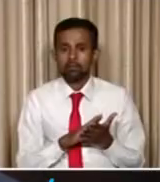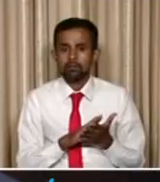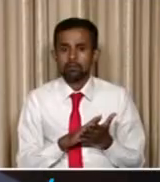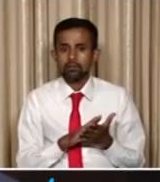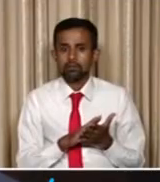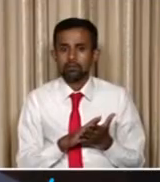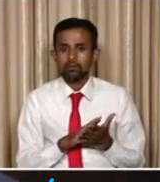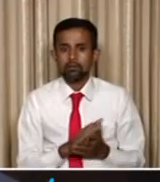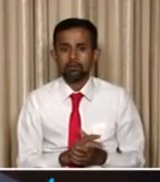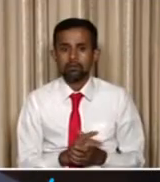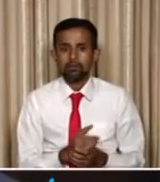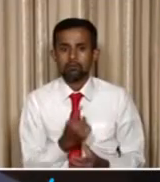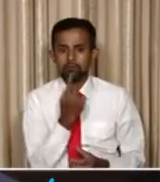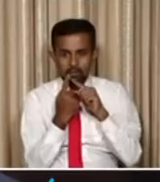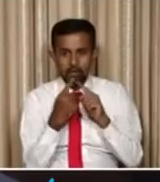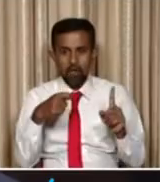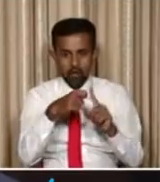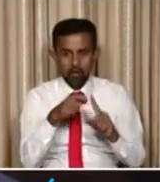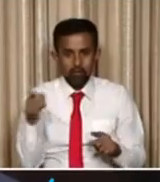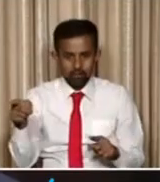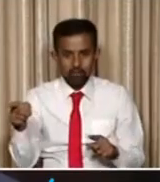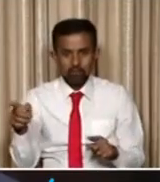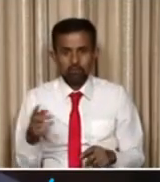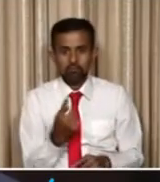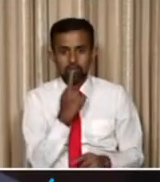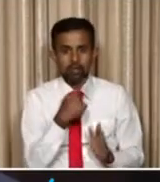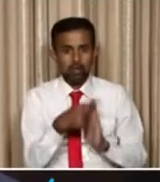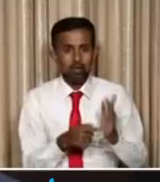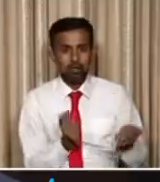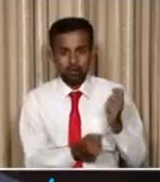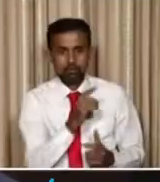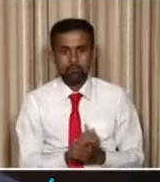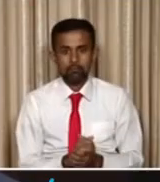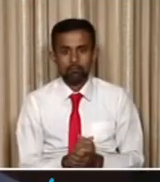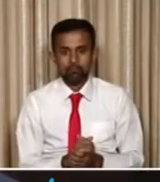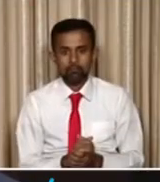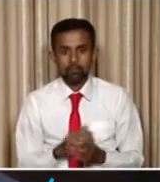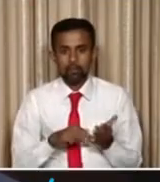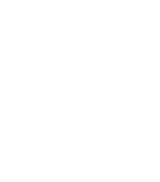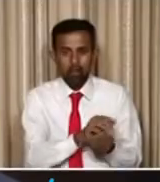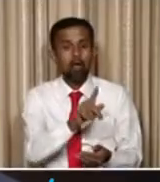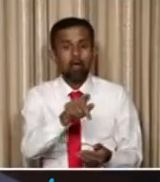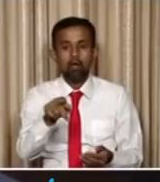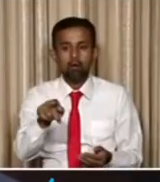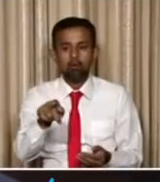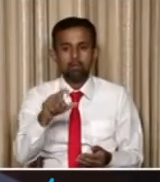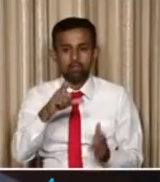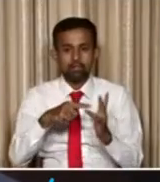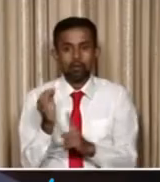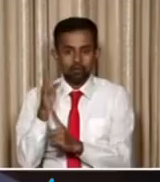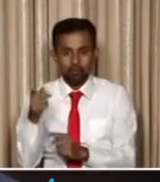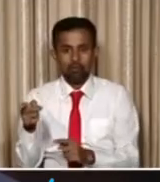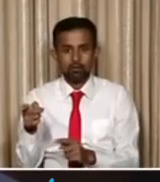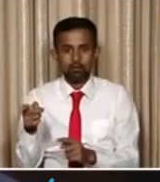මේ අර මේ එහෙම කරේ කනිෂ්ක බණ්ඩාරට. එහෙම නැත්නම් මෙහෙම කරේ ශ්‍රී ලංකා ක්‍රිකට් එකේ නිලධාරින්ටද? බණ්ඩාගාරීටද? කාටද? CEOටද?